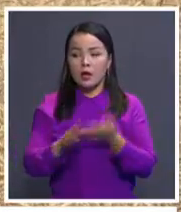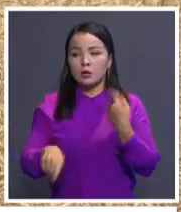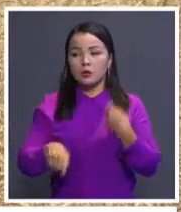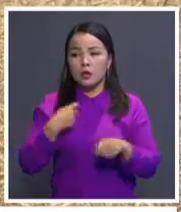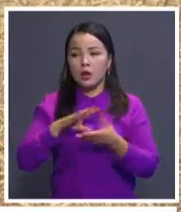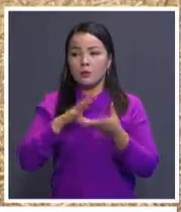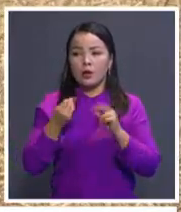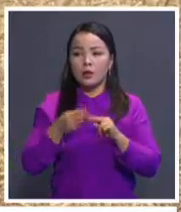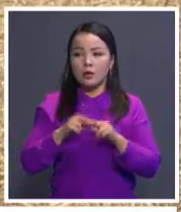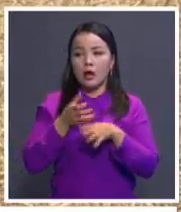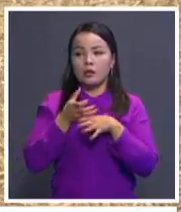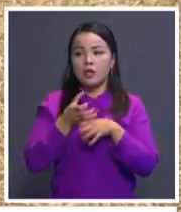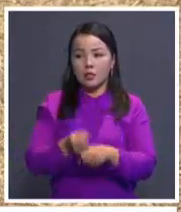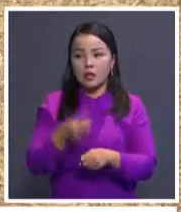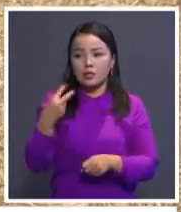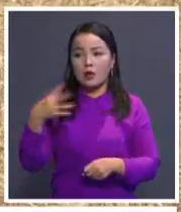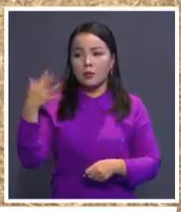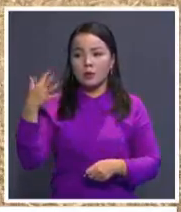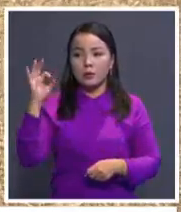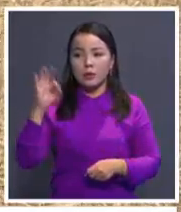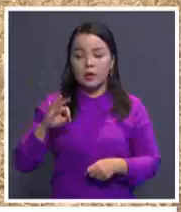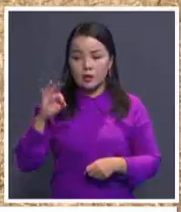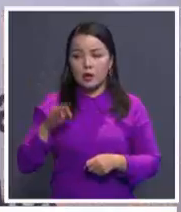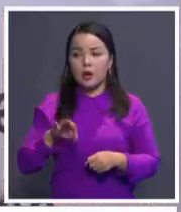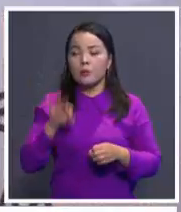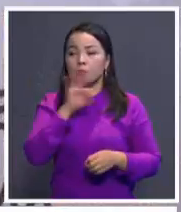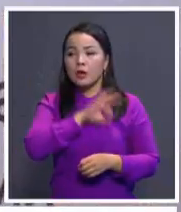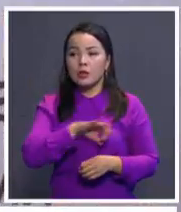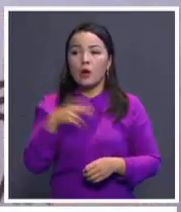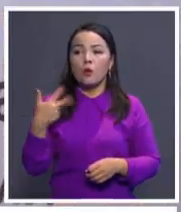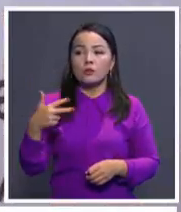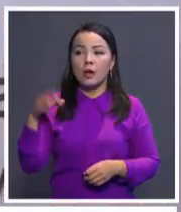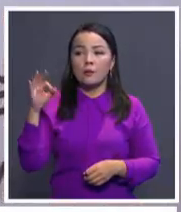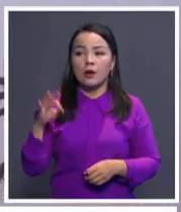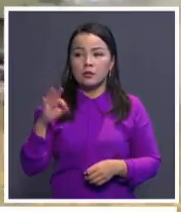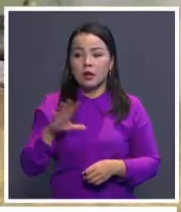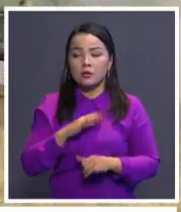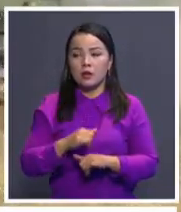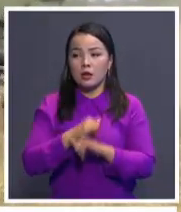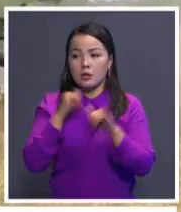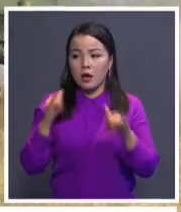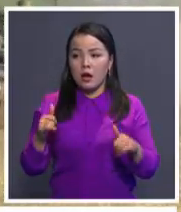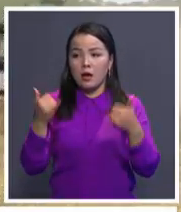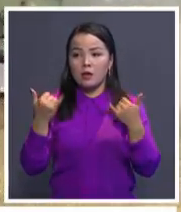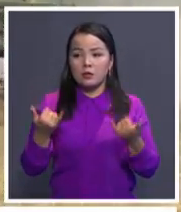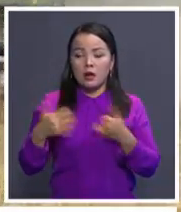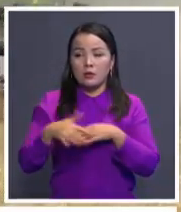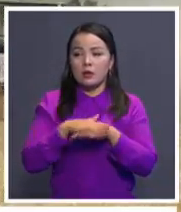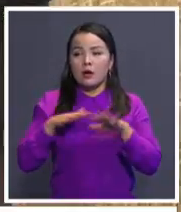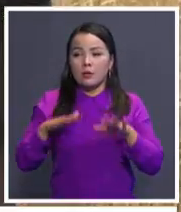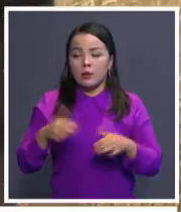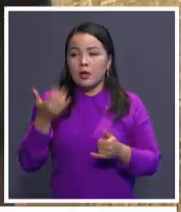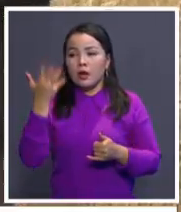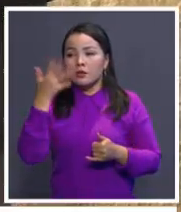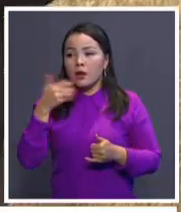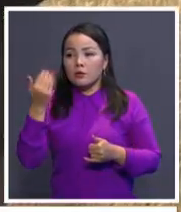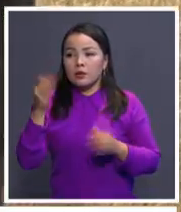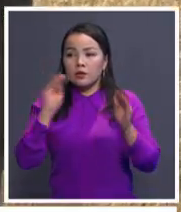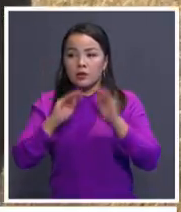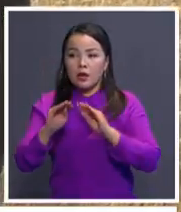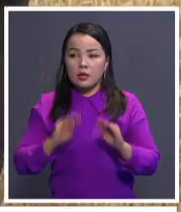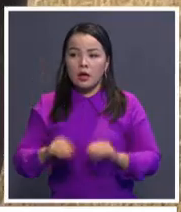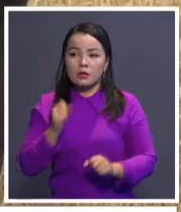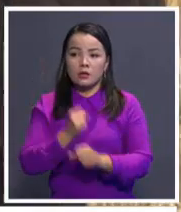шығын 25%-ға азайып, өнімділік 30%-ға артқан. Орталықтың егістік алқабы цифрландырылған, тыңайтқыштар мен